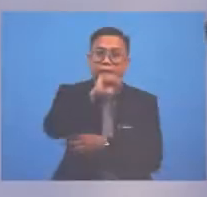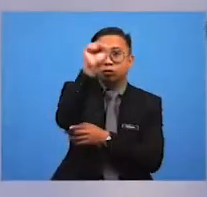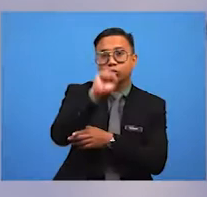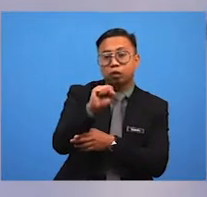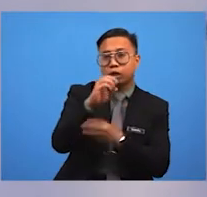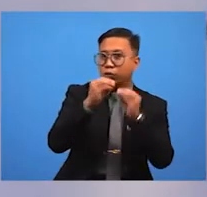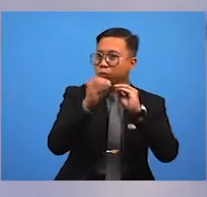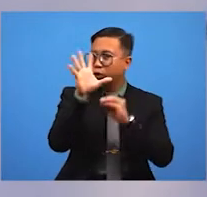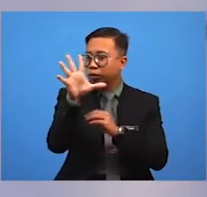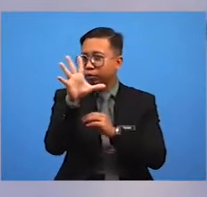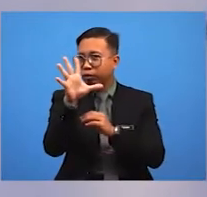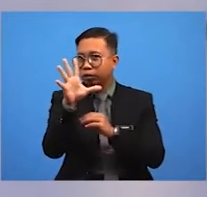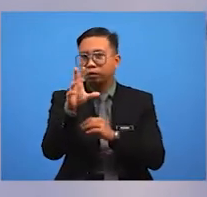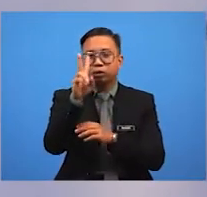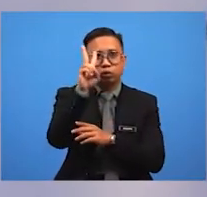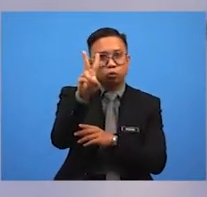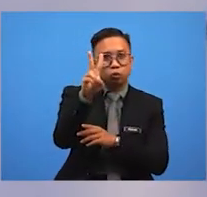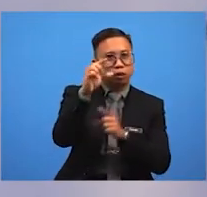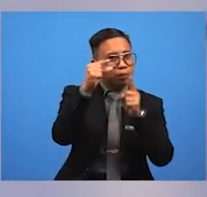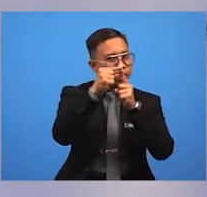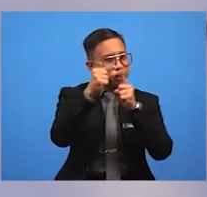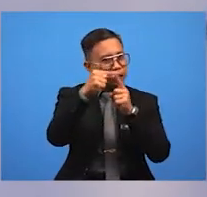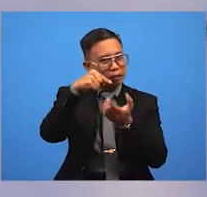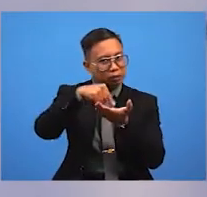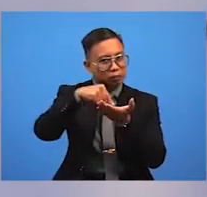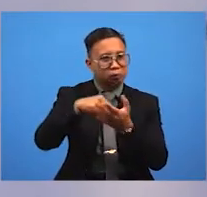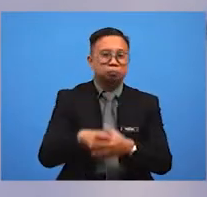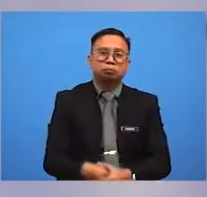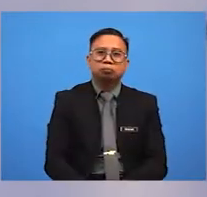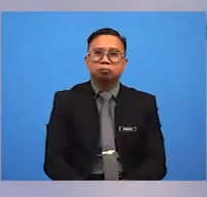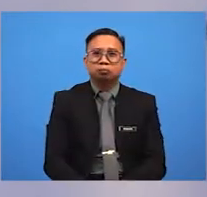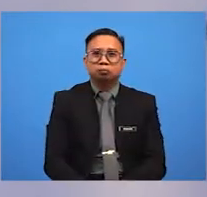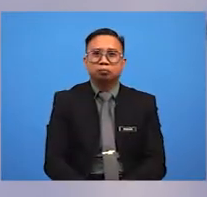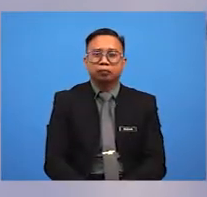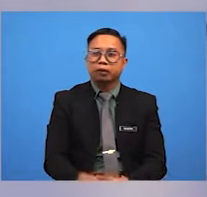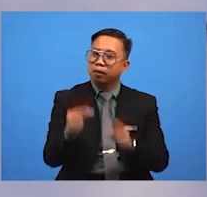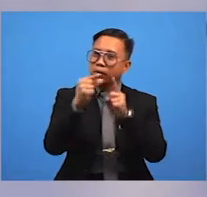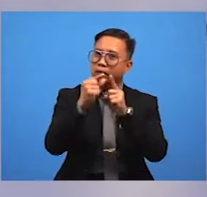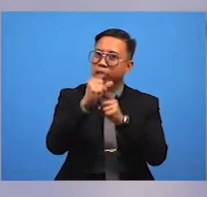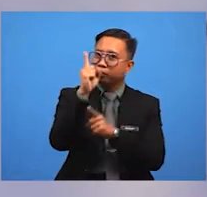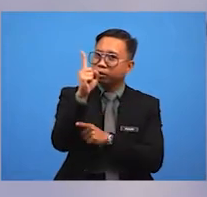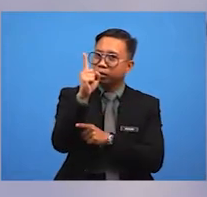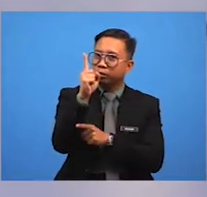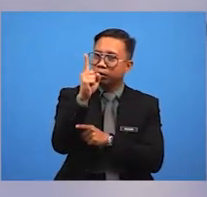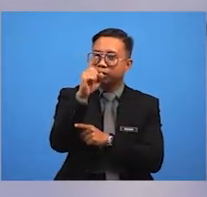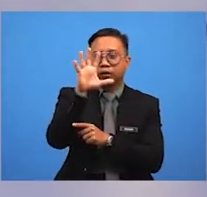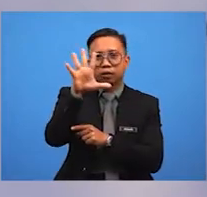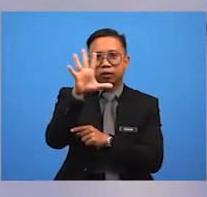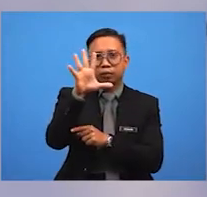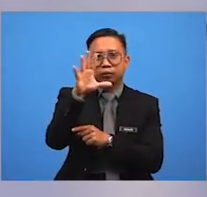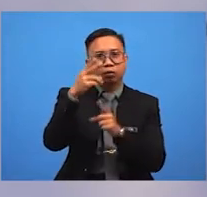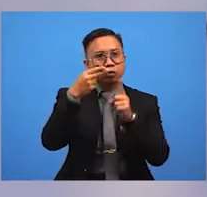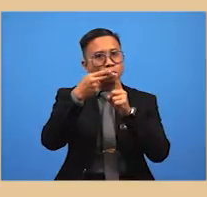Soalan yang kelima, terdapat 2 perkataan di sini. Perkataan pertama mempunyai